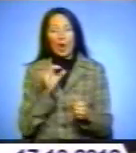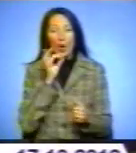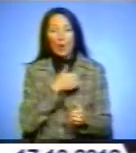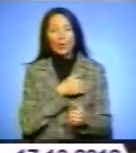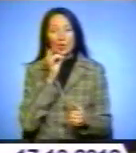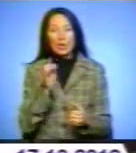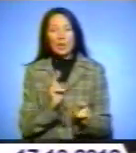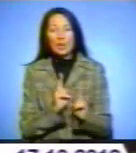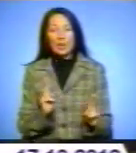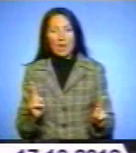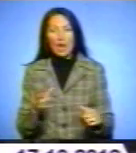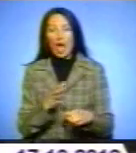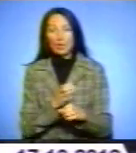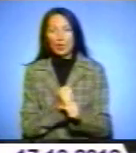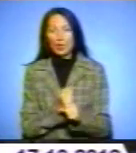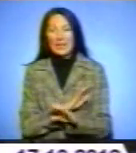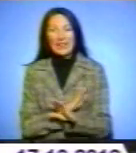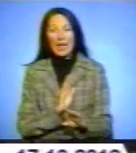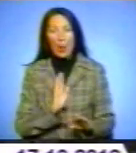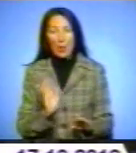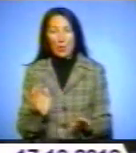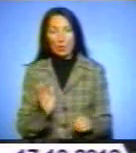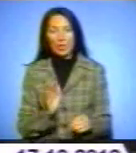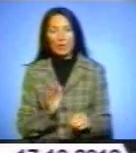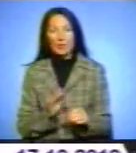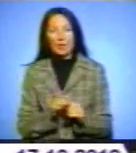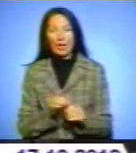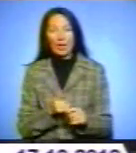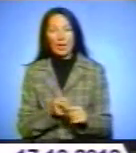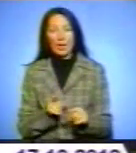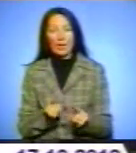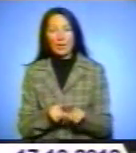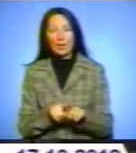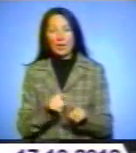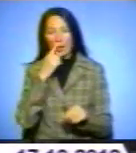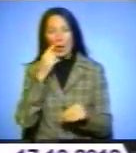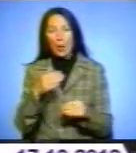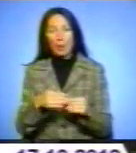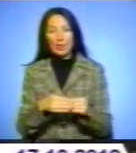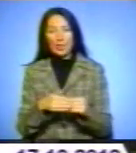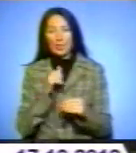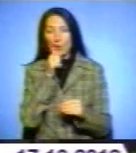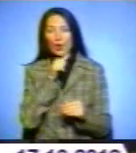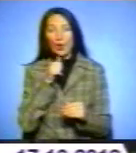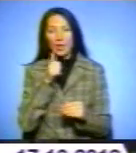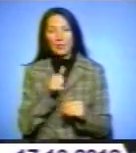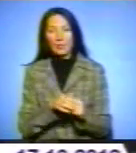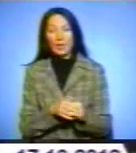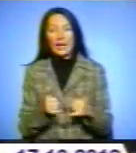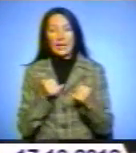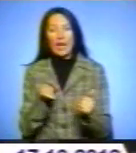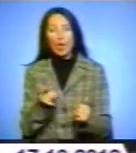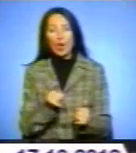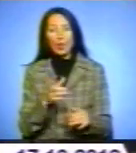скорочень не буде відбуватися в такі найближчі якісь там роки. Для того,